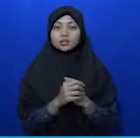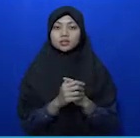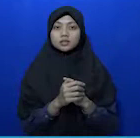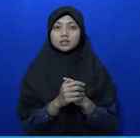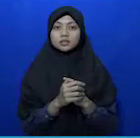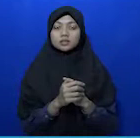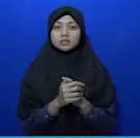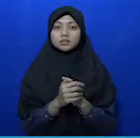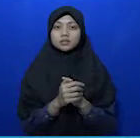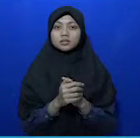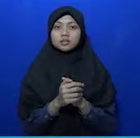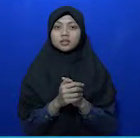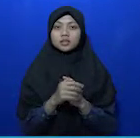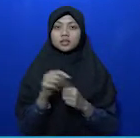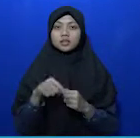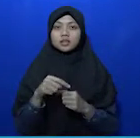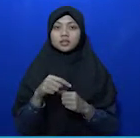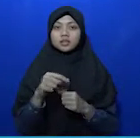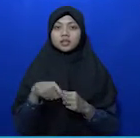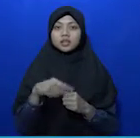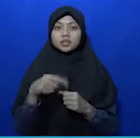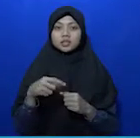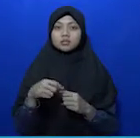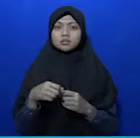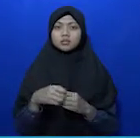Rio Tinto ini mau nggak mau harus diselesaikan.